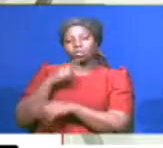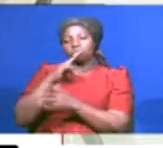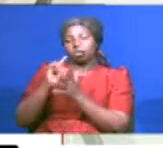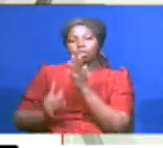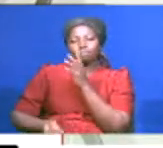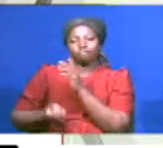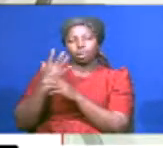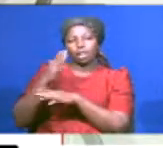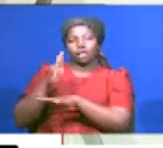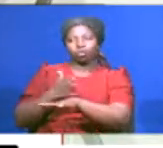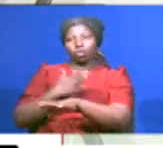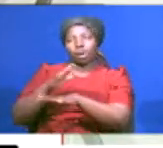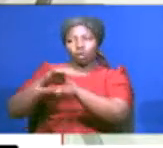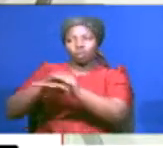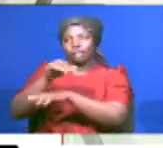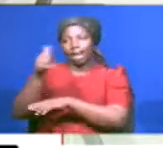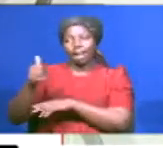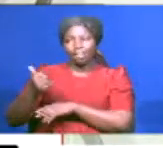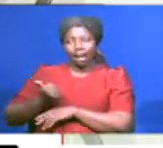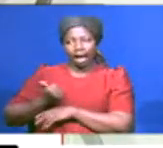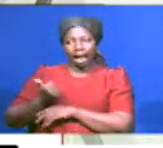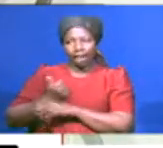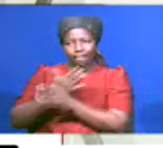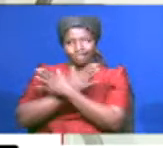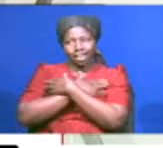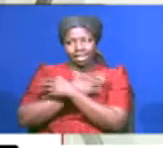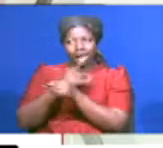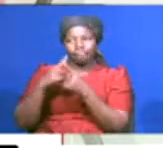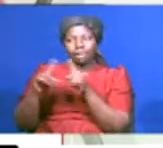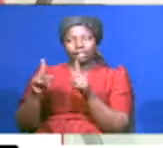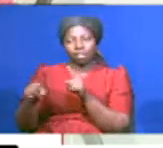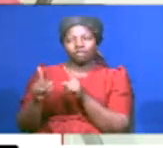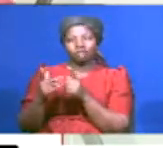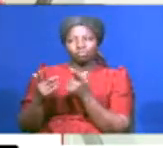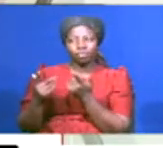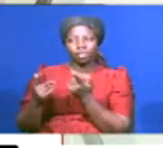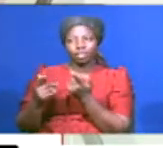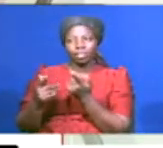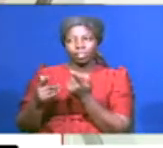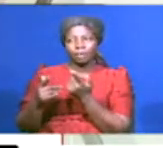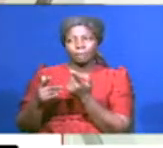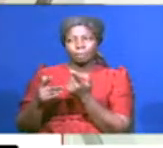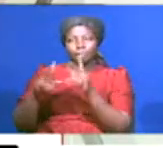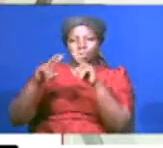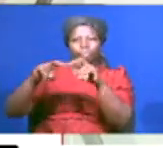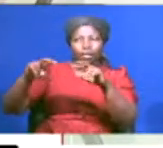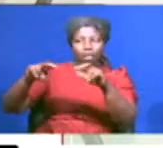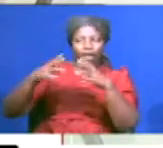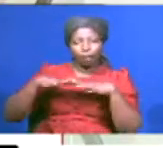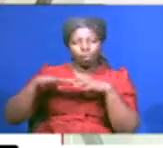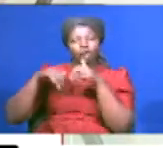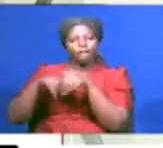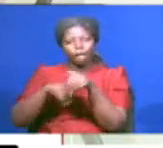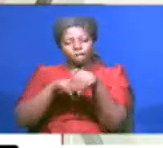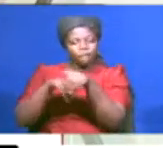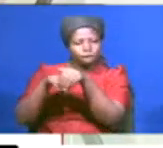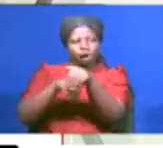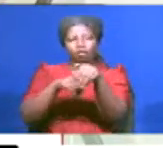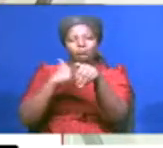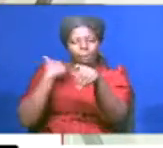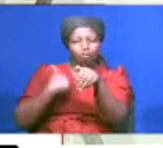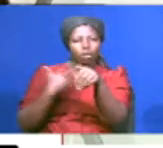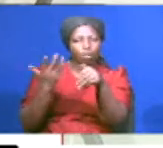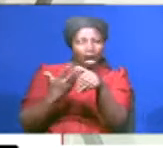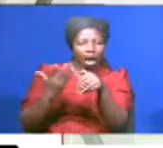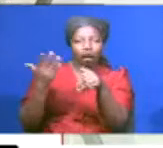Kapata msichana mwingine. Sasa yeye kumbe alikuwa analia na mimi. Akatafuta watu wako wananifuatafuta mahali mimi niko. Sasa nilipofuata